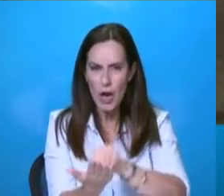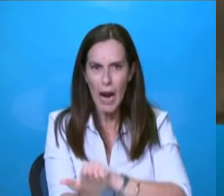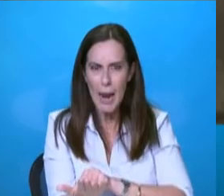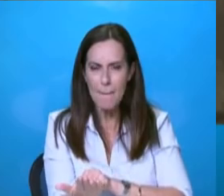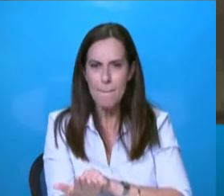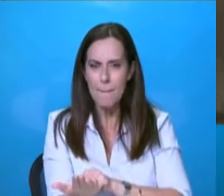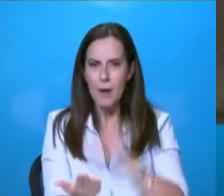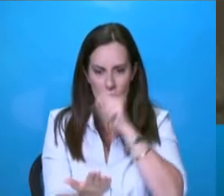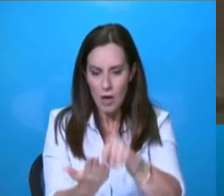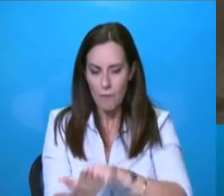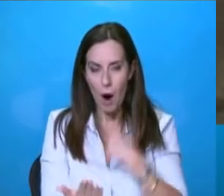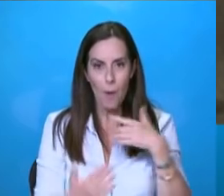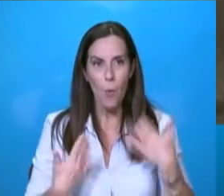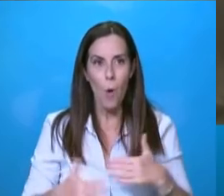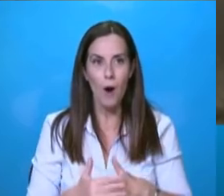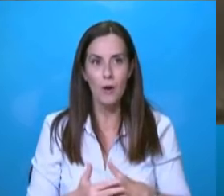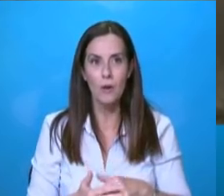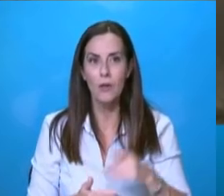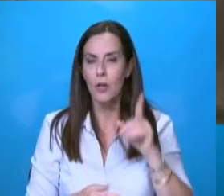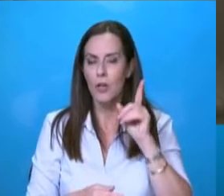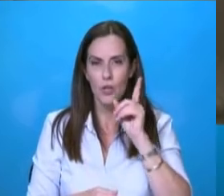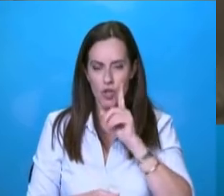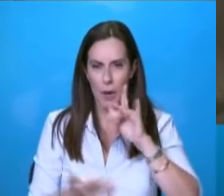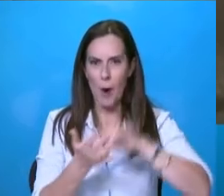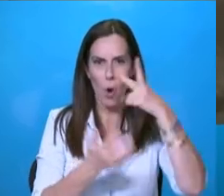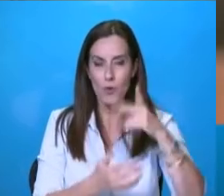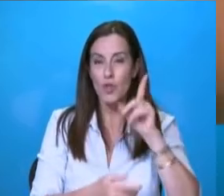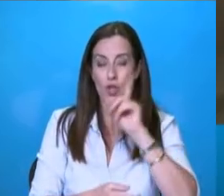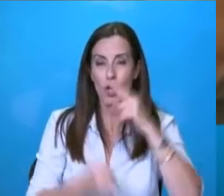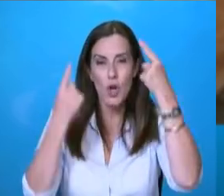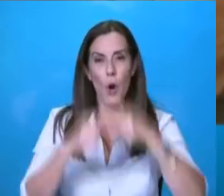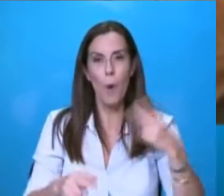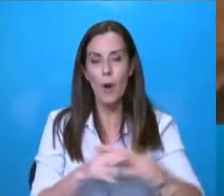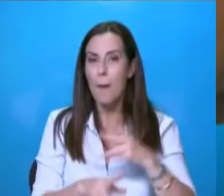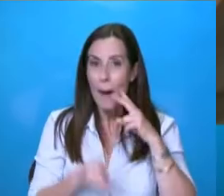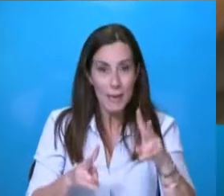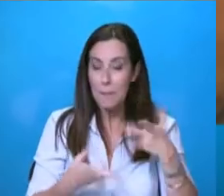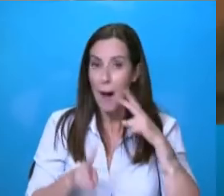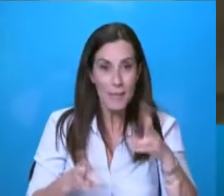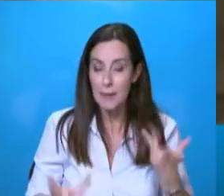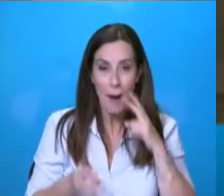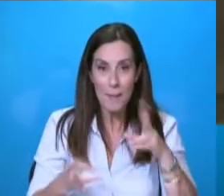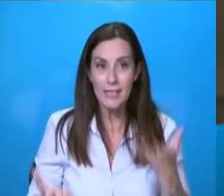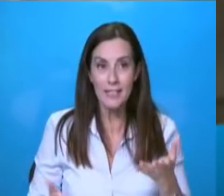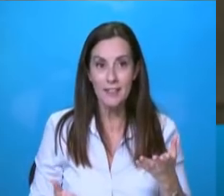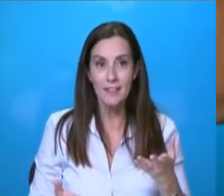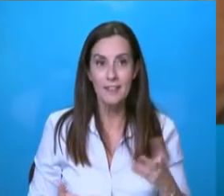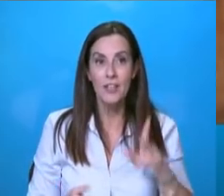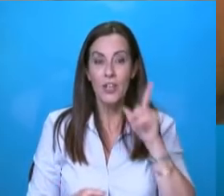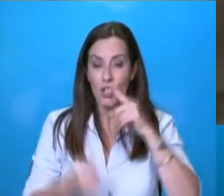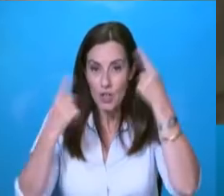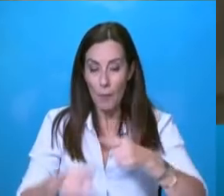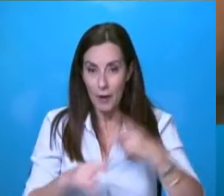אחרינו, ואמרתי, אלוהים, אנחנו... שיר של יום חולין, מקום שנינו, באמת. שיר של יום חולין. ומה מצחיק? ומה מצחיק? מה מצחיק? נראים שזכור. שיר של יום